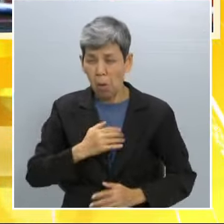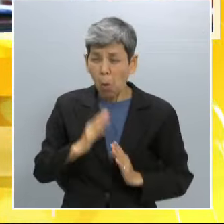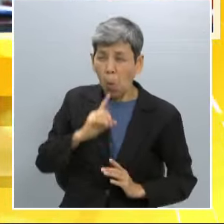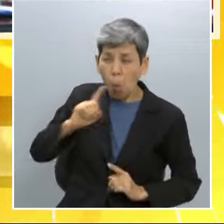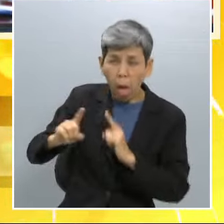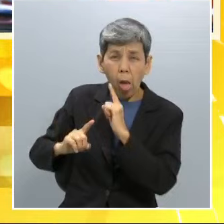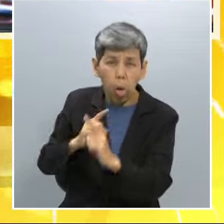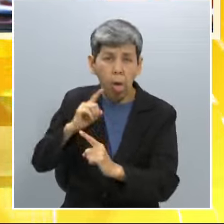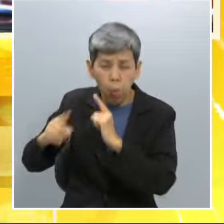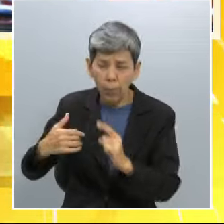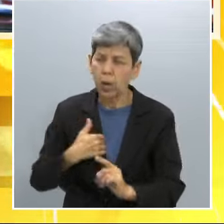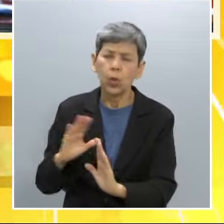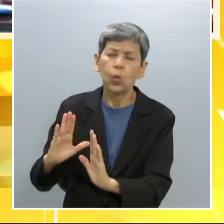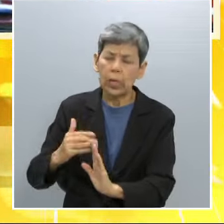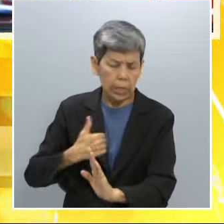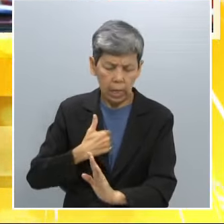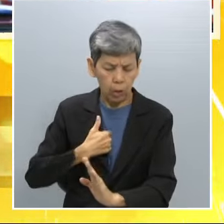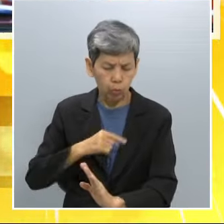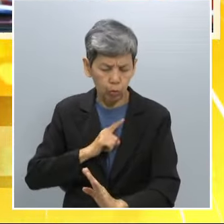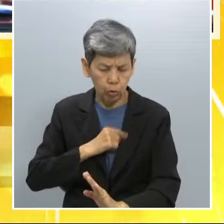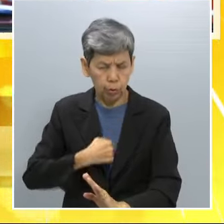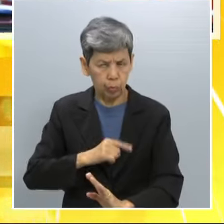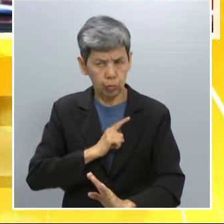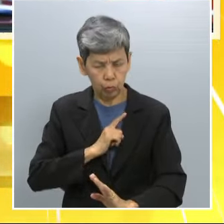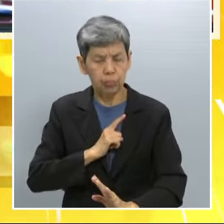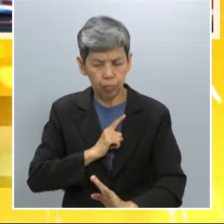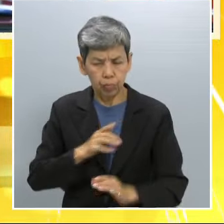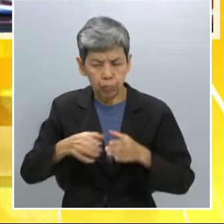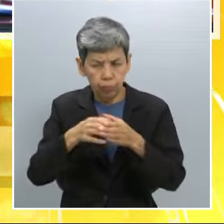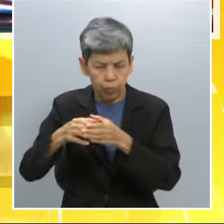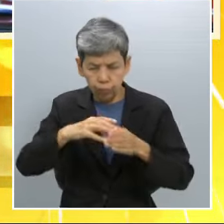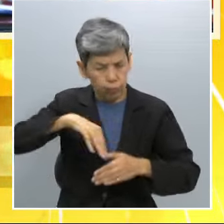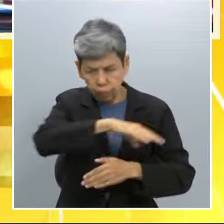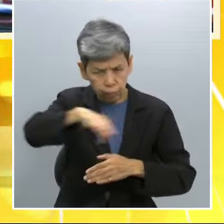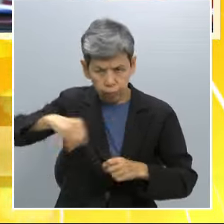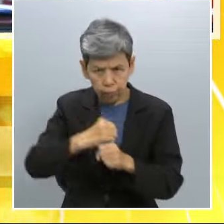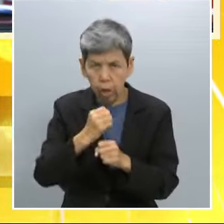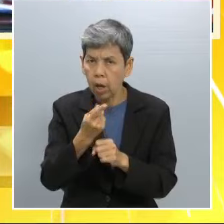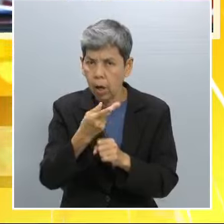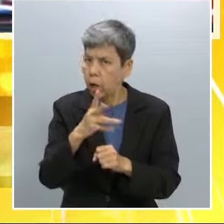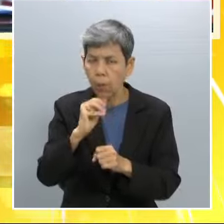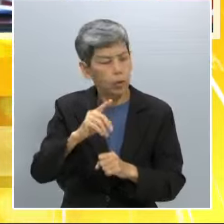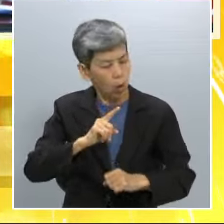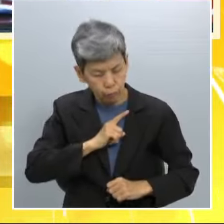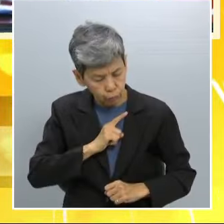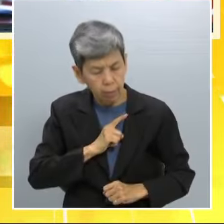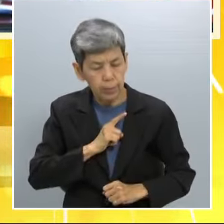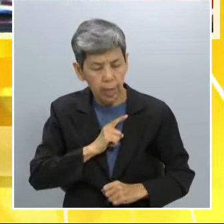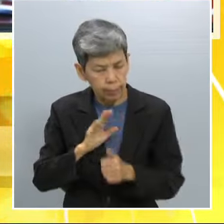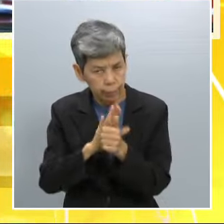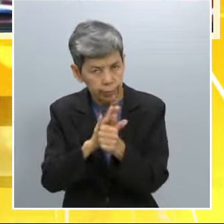ถูกสอบสวนถูกดำเนินคดีถูกอะไรต่างๆผมว่าคณะมนตรีต้องรับผิดชอบพวกท่านได้นะ